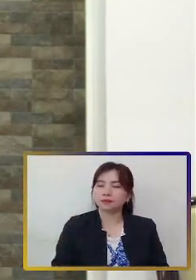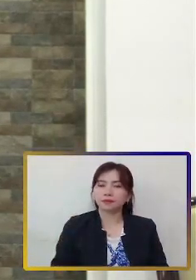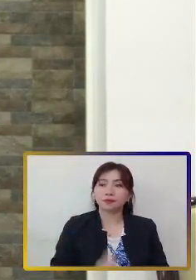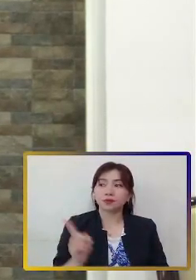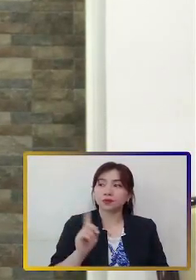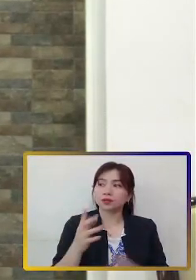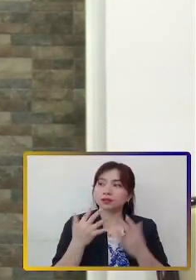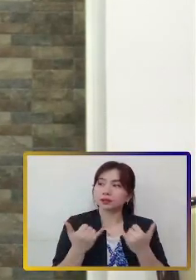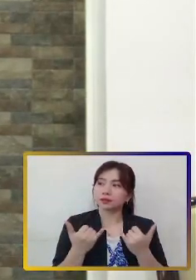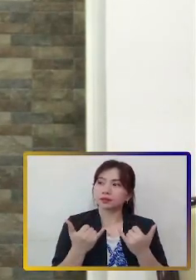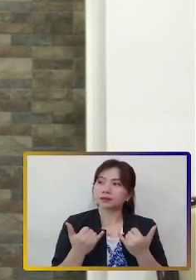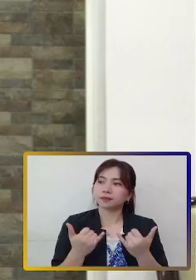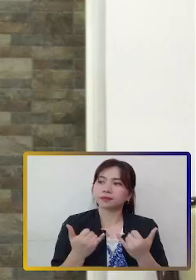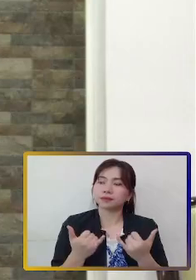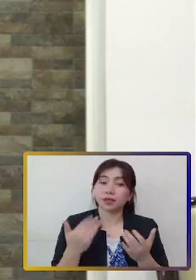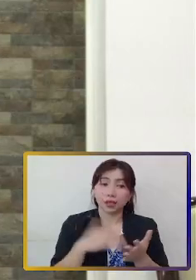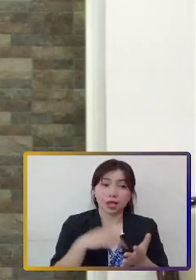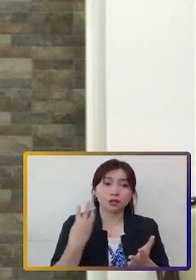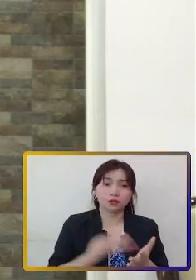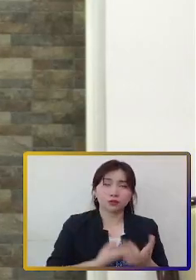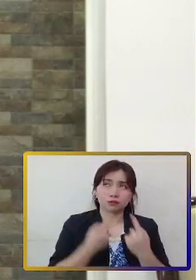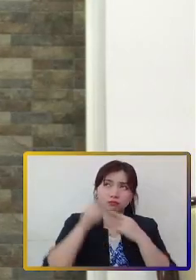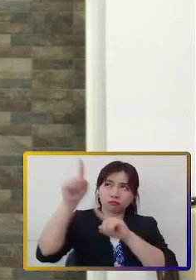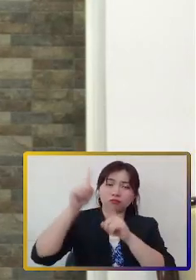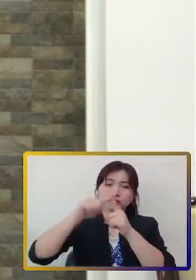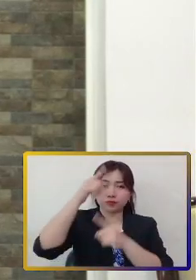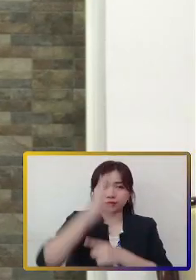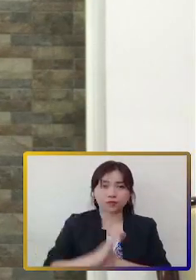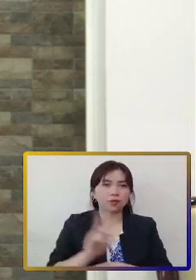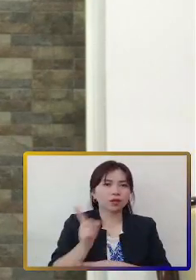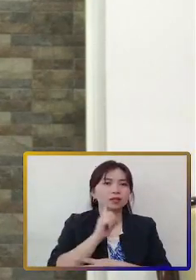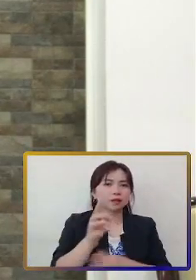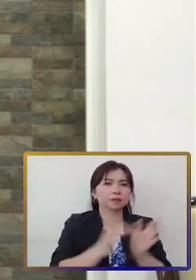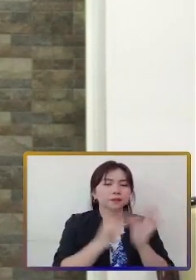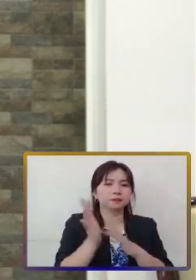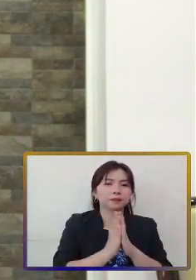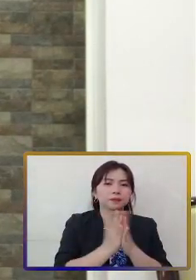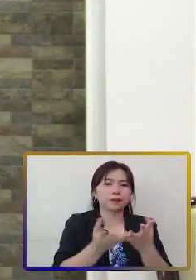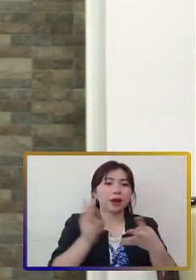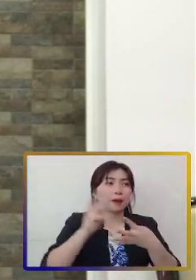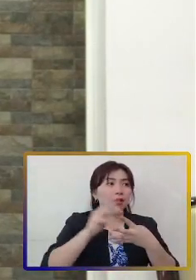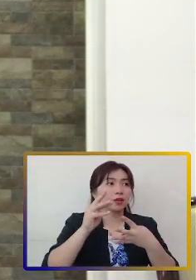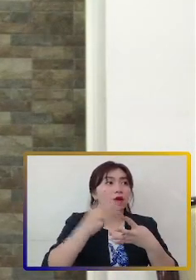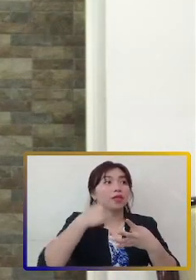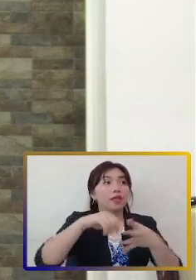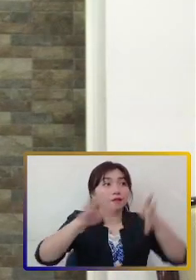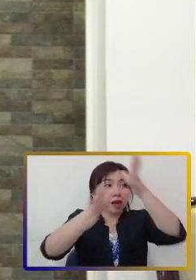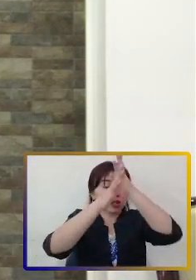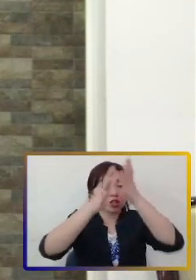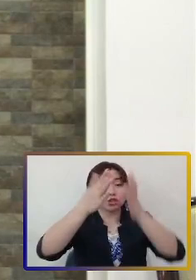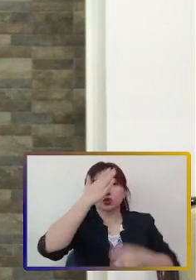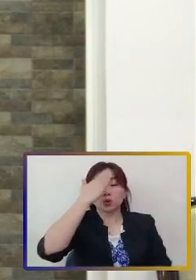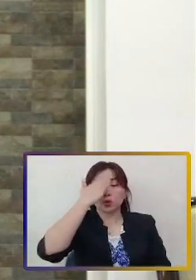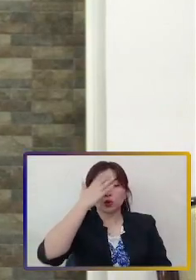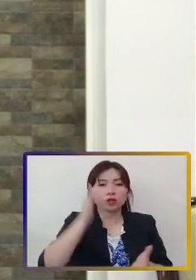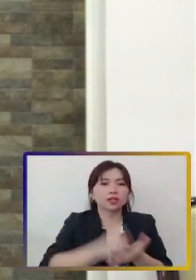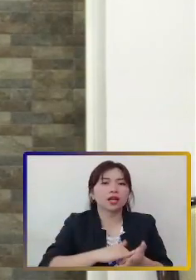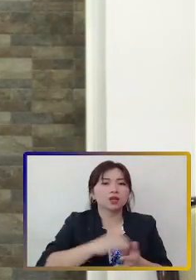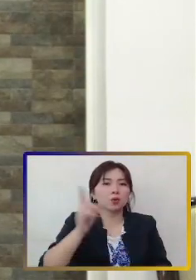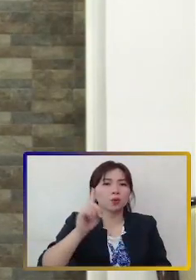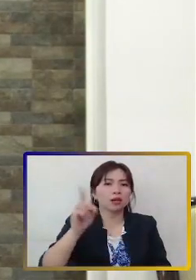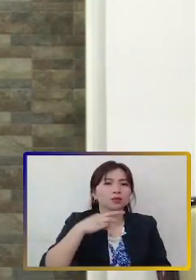n kailangan natin sa Diyos Anong sabi ng Bibliya sa book of Matthew the father know that you have need of these